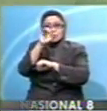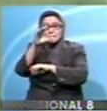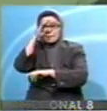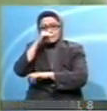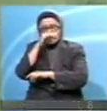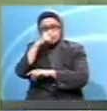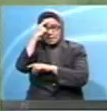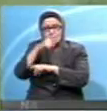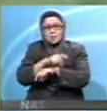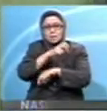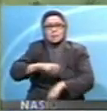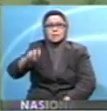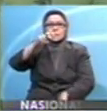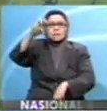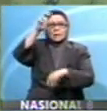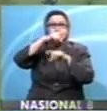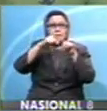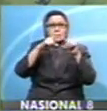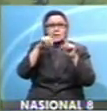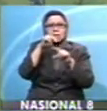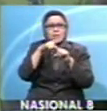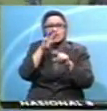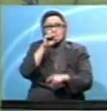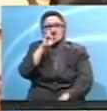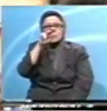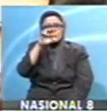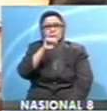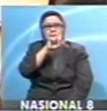menakluk Kosmos Pada 31 Januari